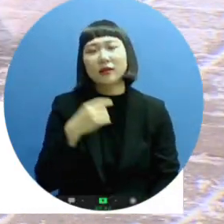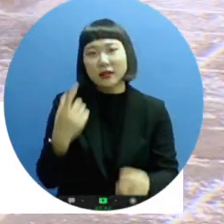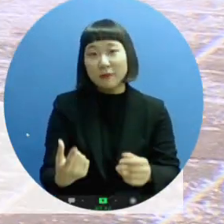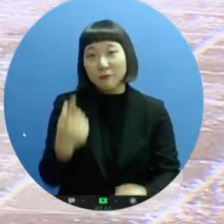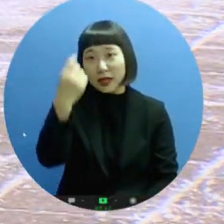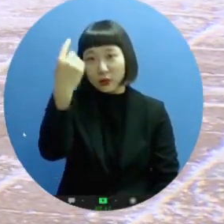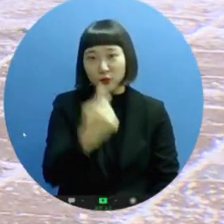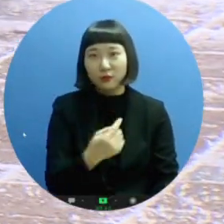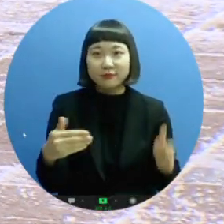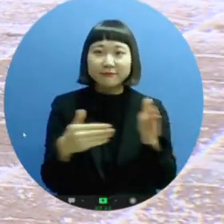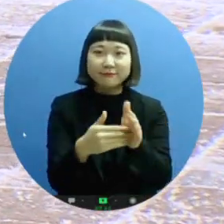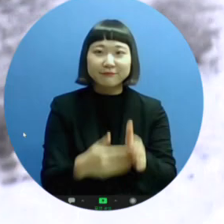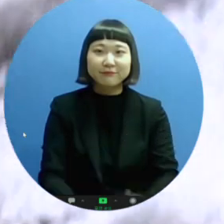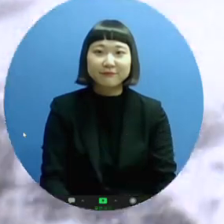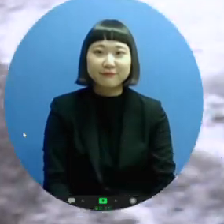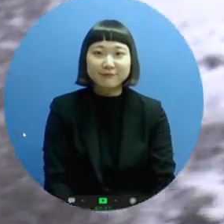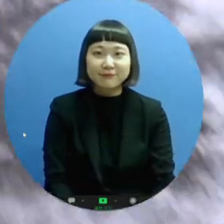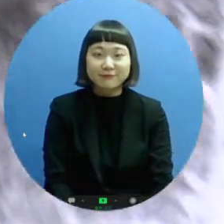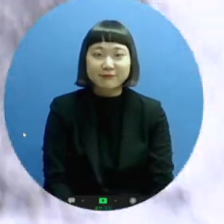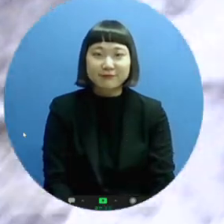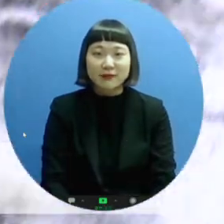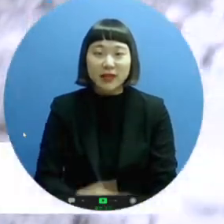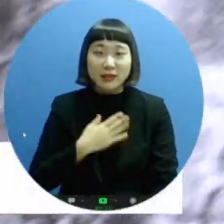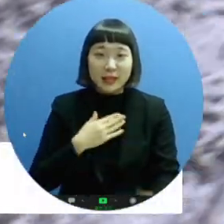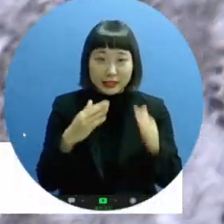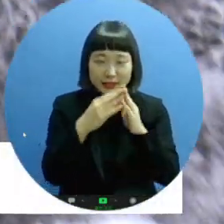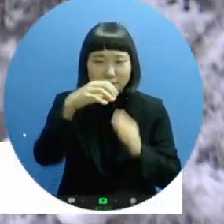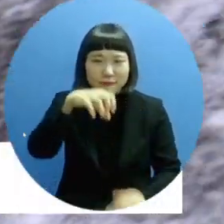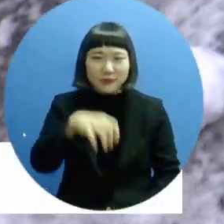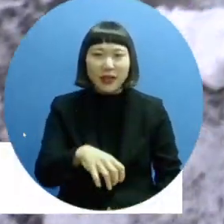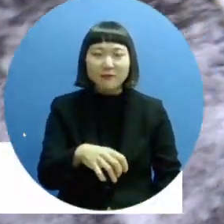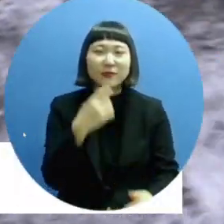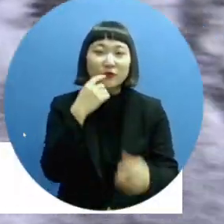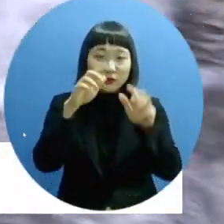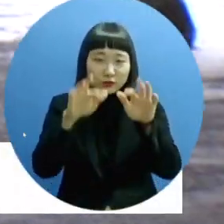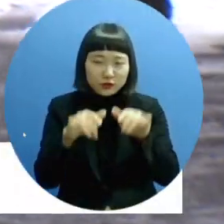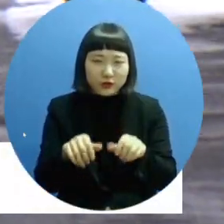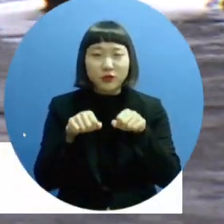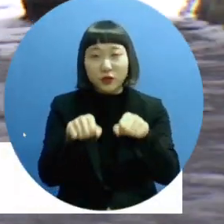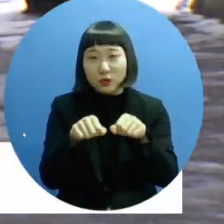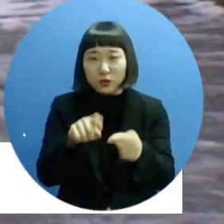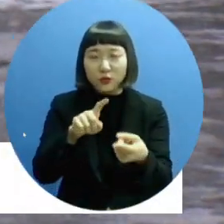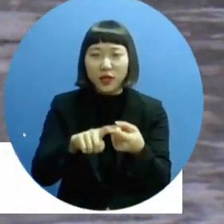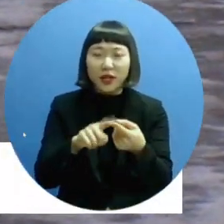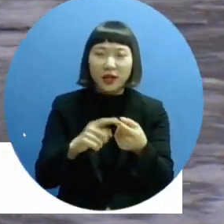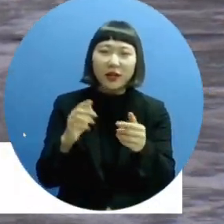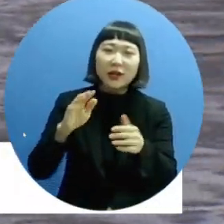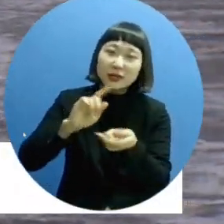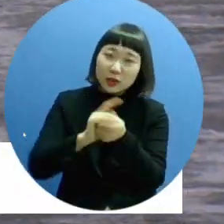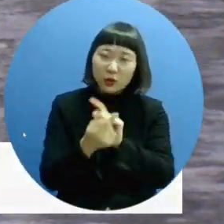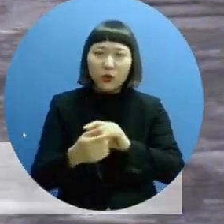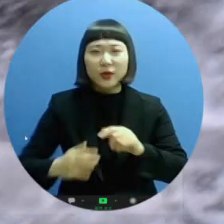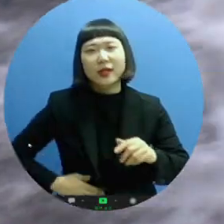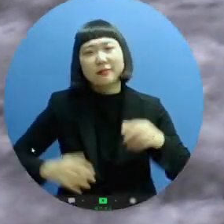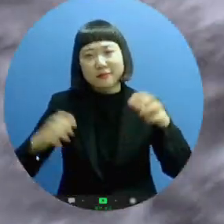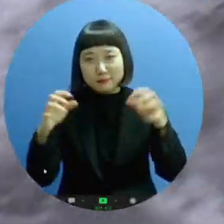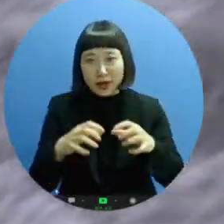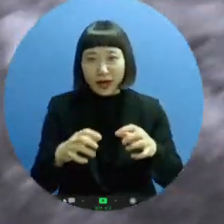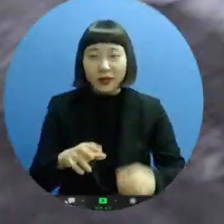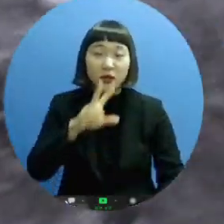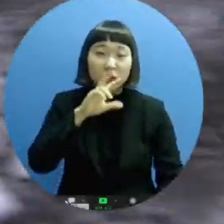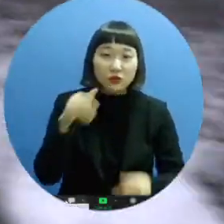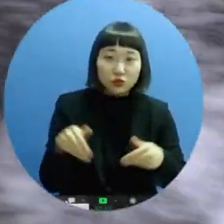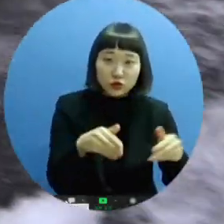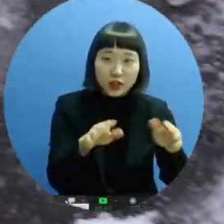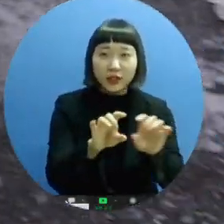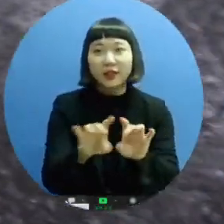나. 내집앞눈 치우기에 힘을 보태는 주민들. 골목 골목마다 눈을 치우는 손길이